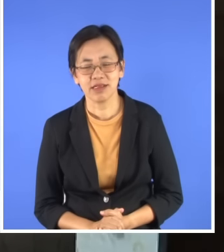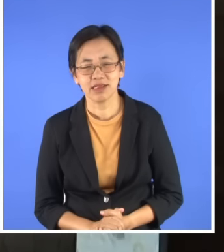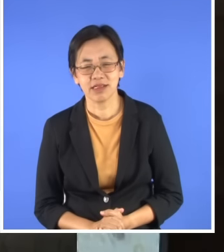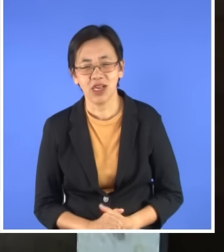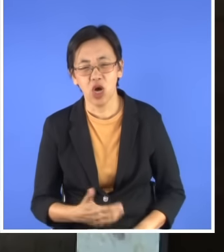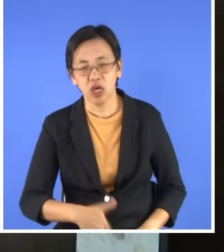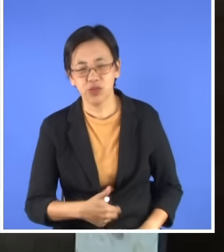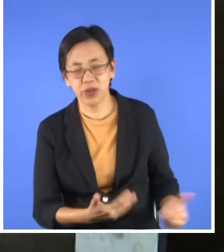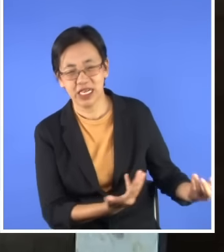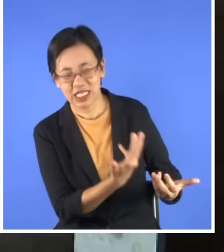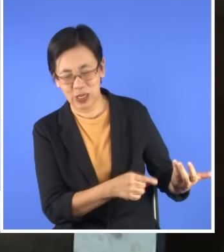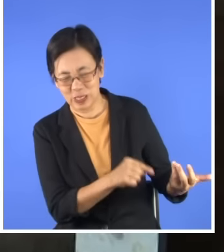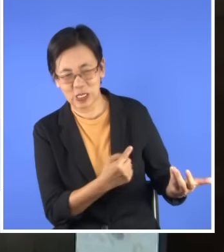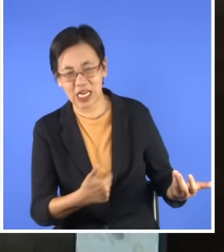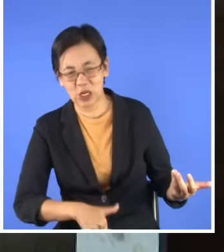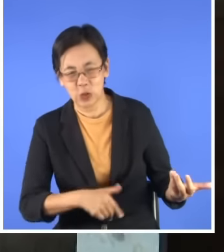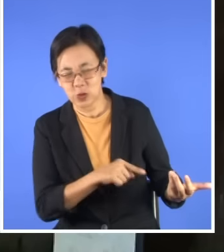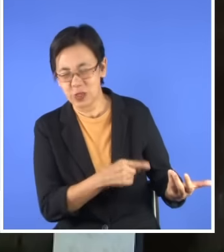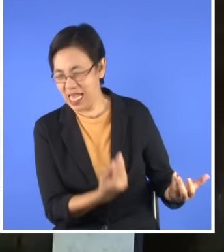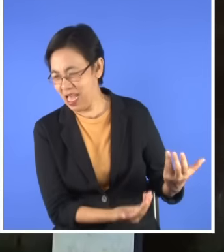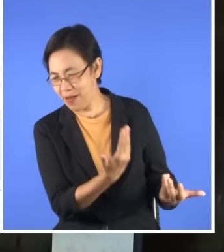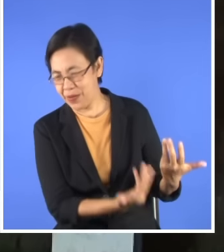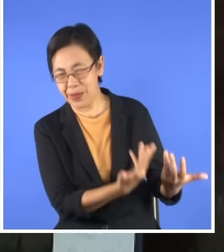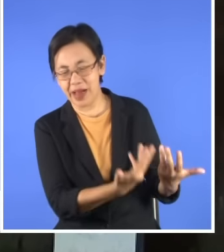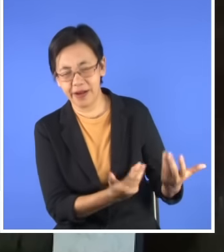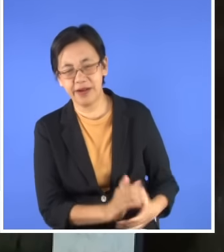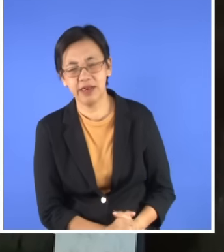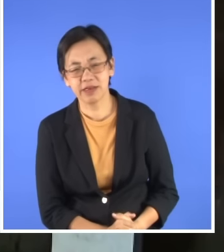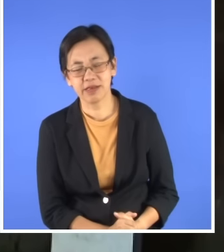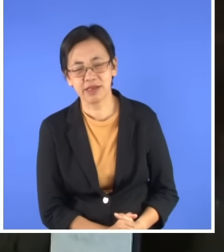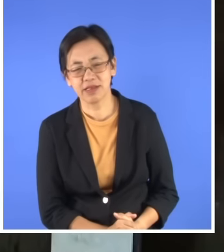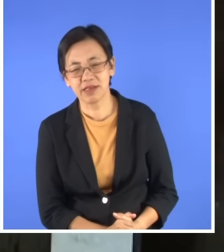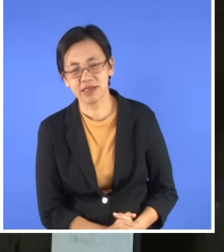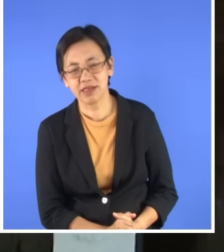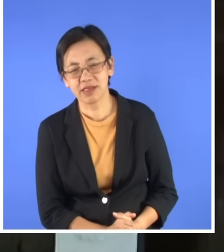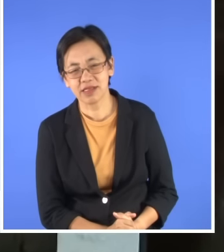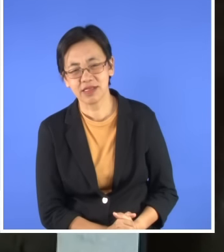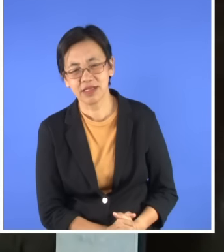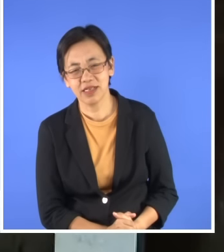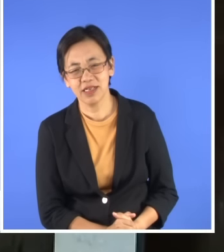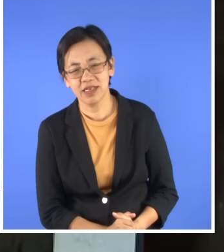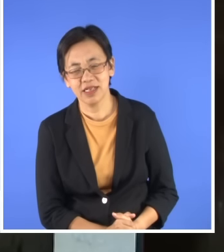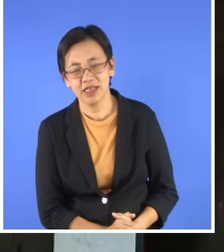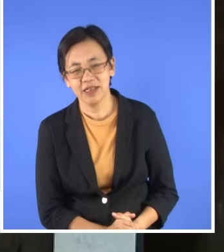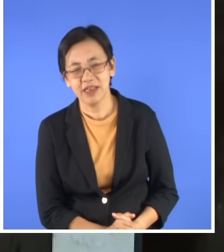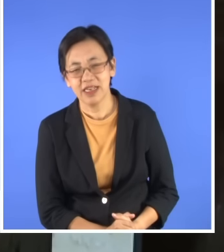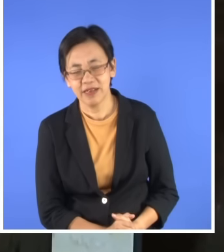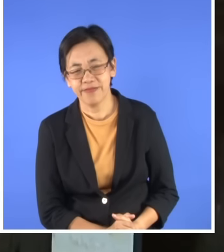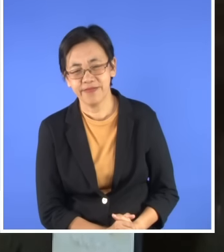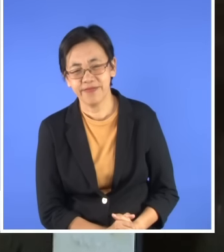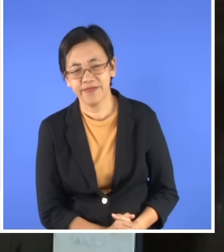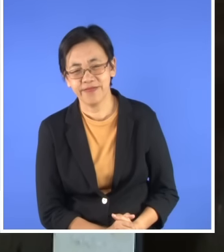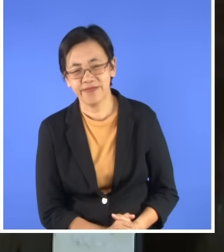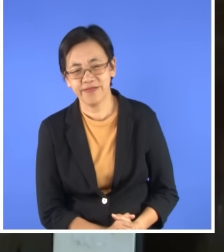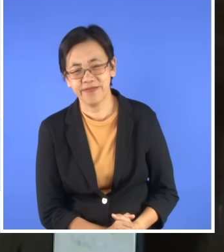บริเวณตรงปากนะคะจังหวะที่เดินเข้าไปและกำลังที่จะทำธุระนะคะฉัน